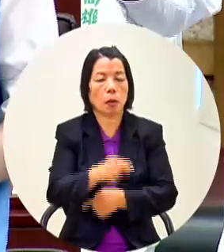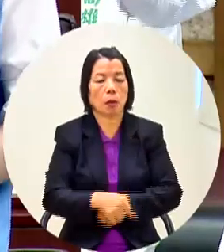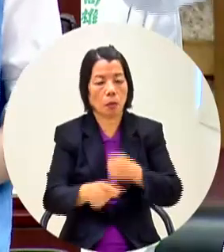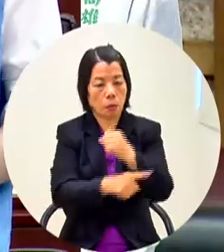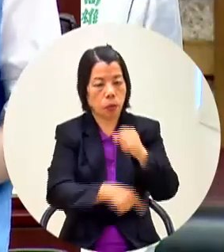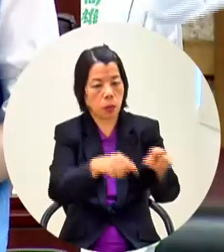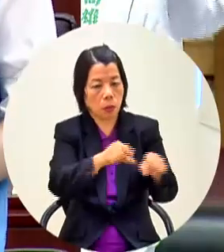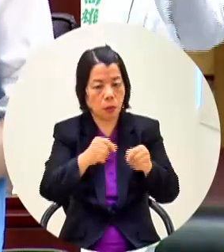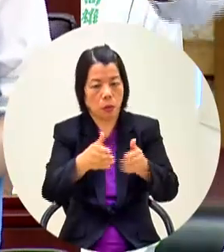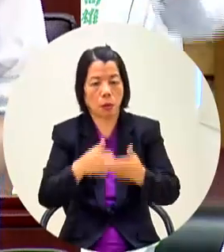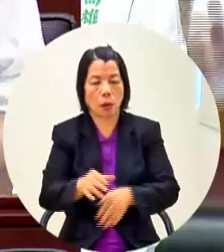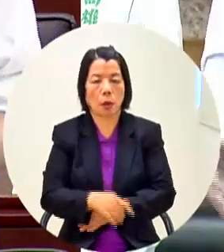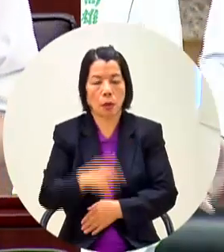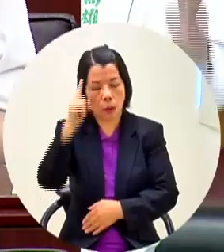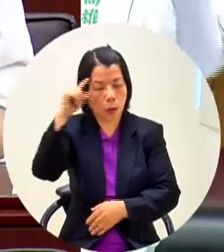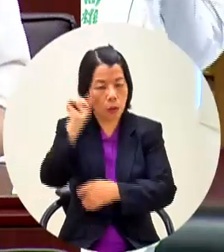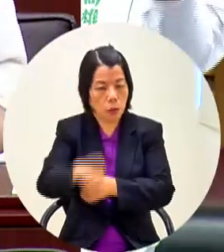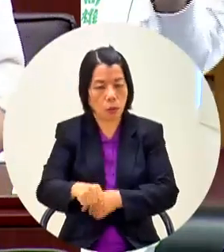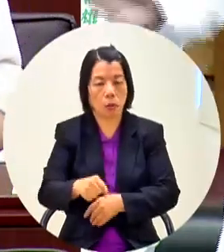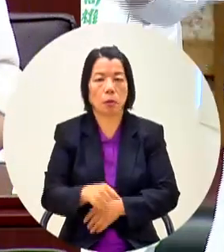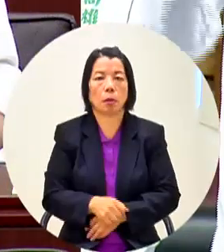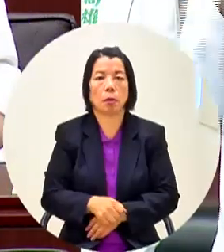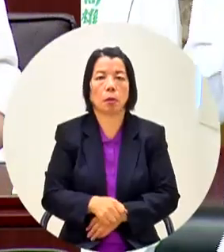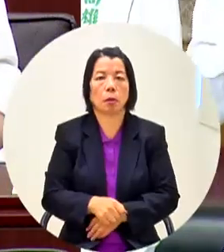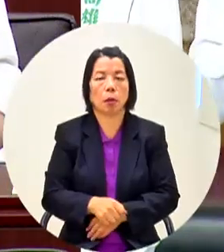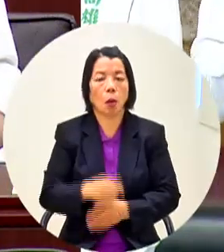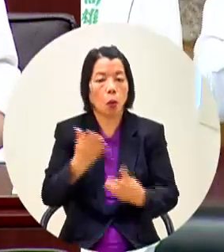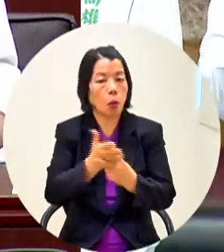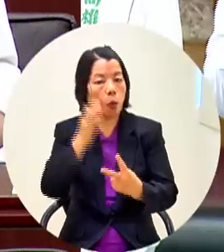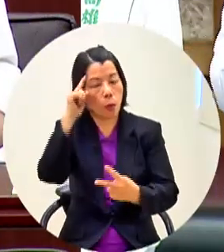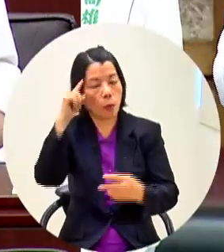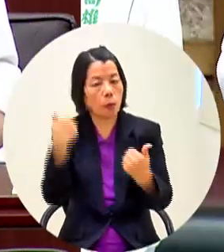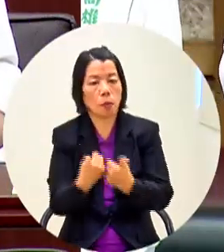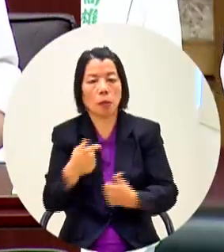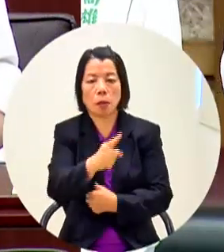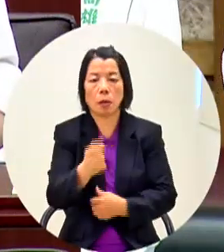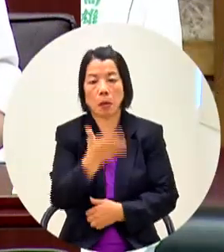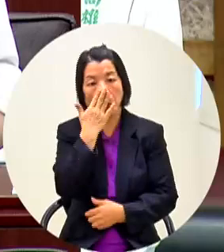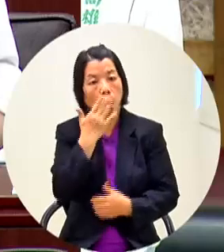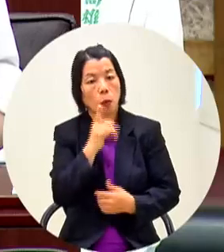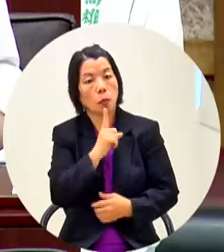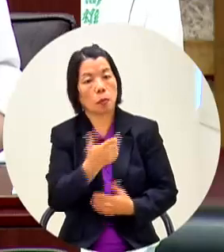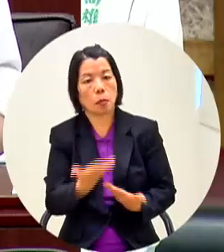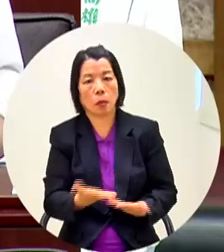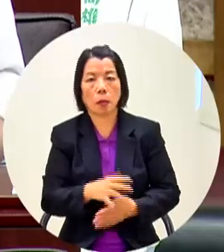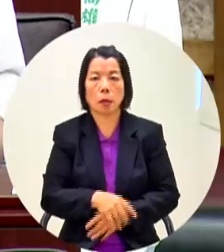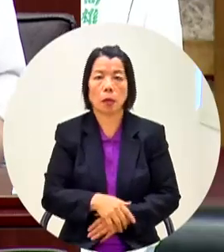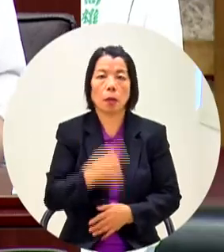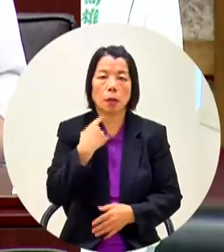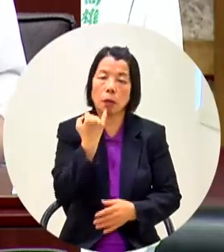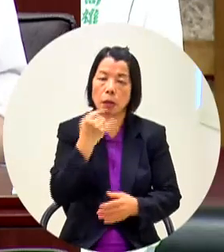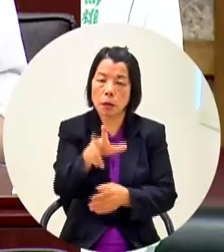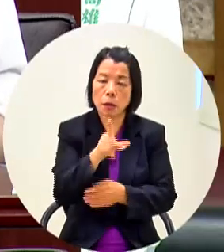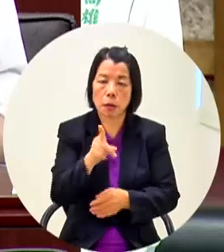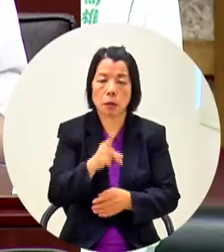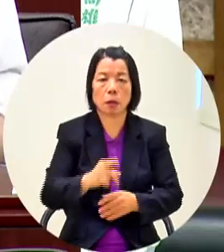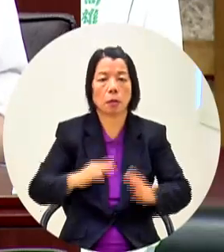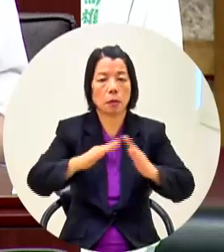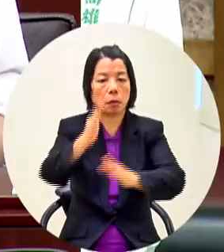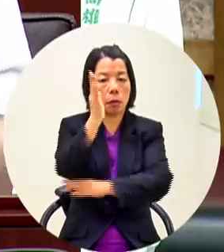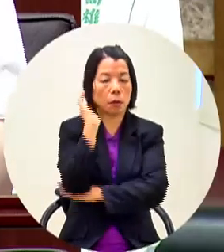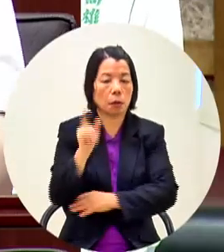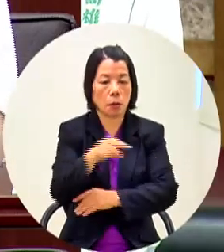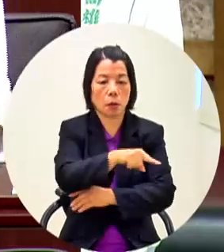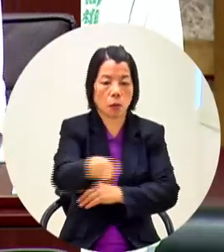你现在连同意跟不同意都不敢说，到底可不可以出借市府所管辖的空